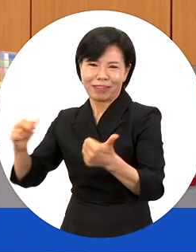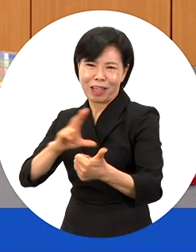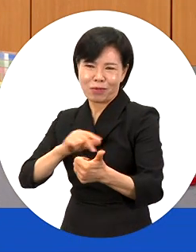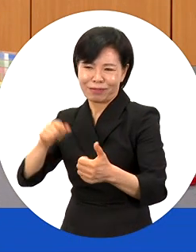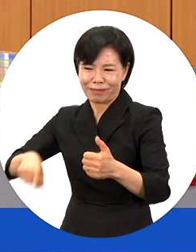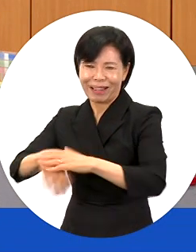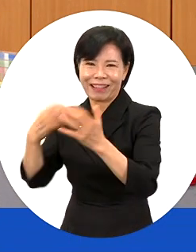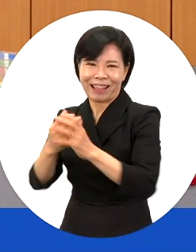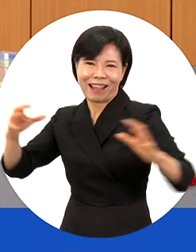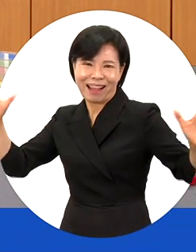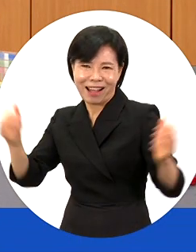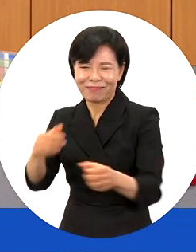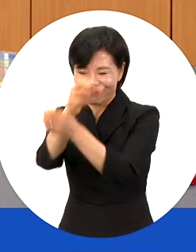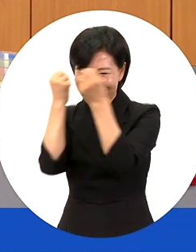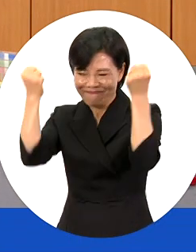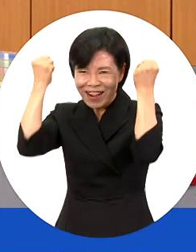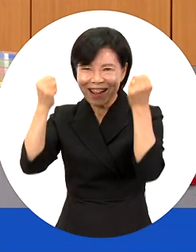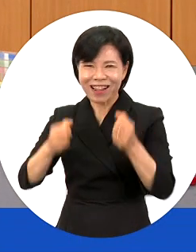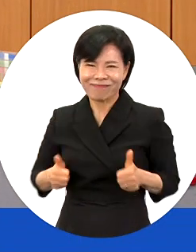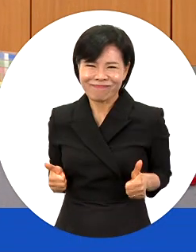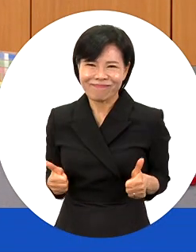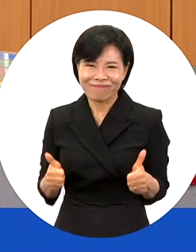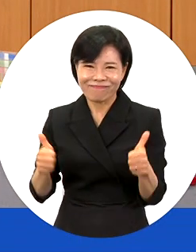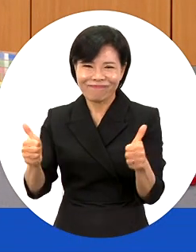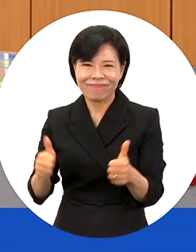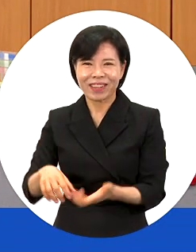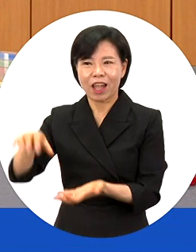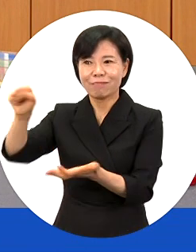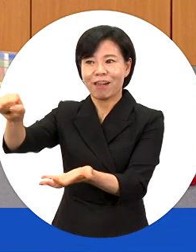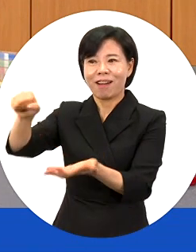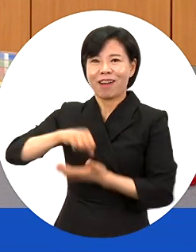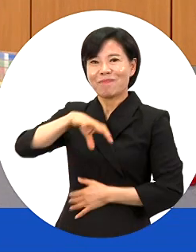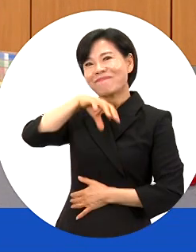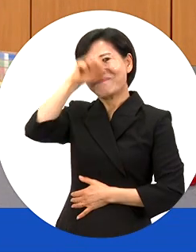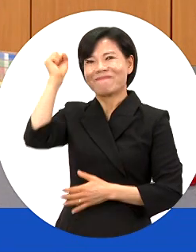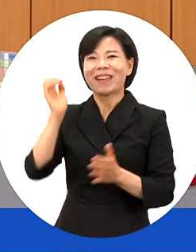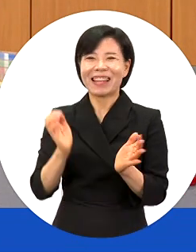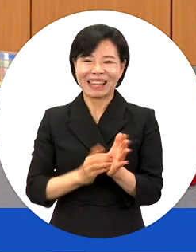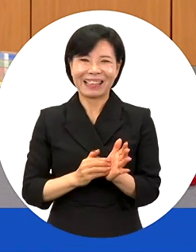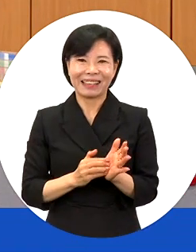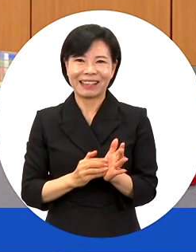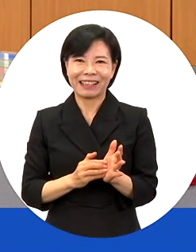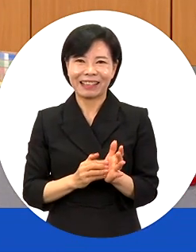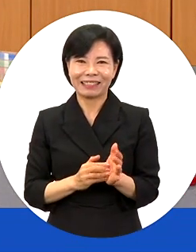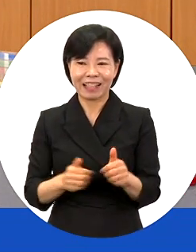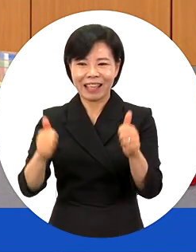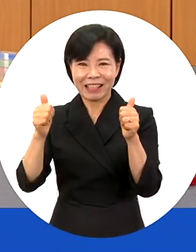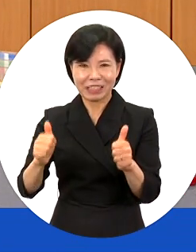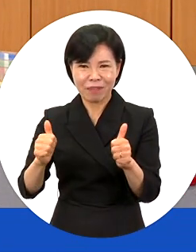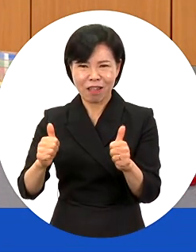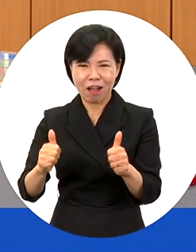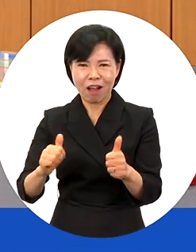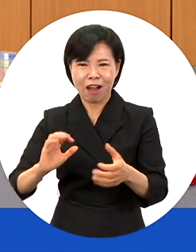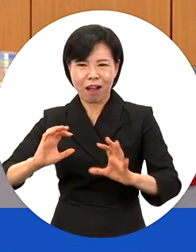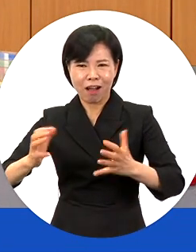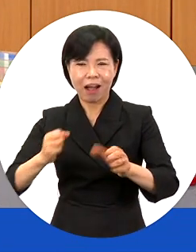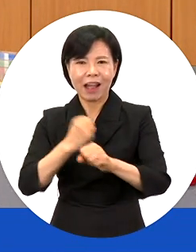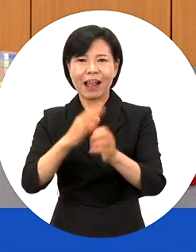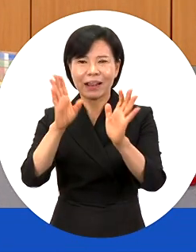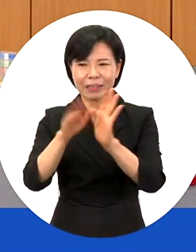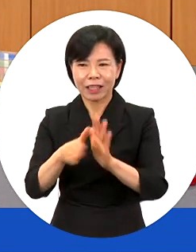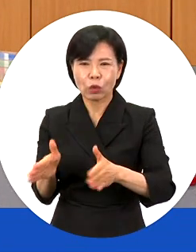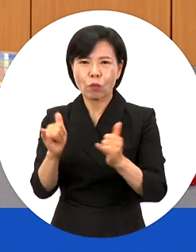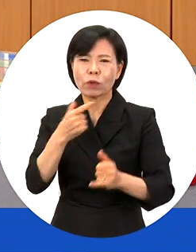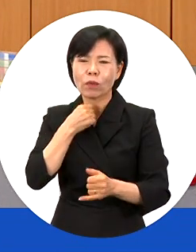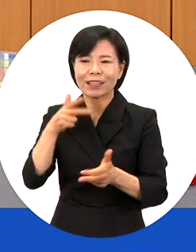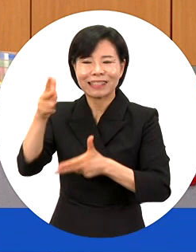지역국회의원이 한뜻으로 전력 투구한 결과 역대 최대 국비를 확보하는 성과를 거두게 되었습니다. 국회 심의 단계에서도